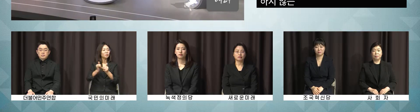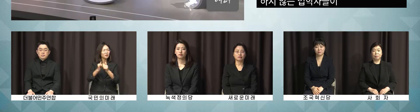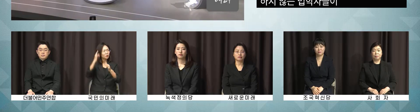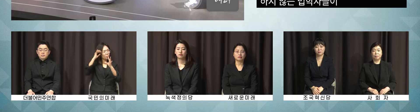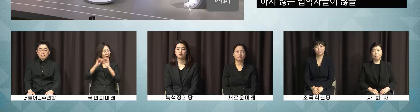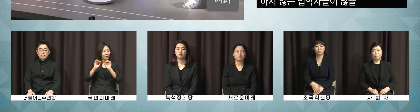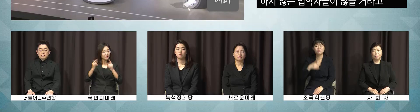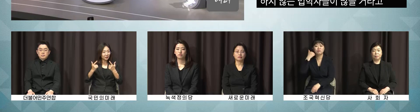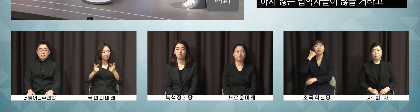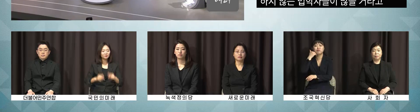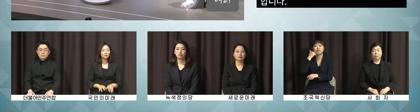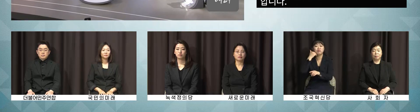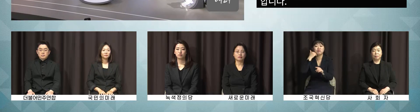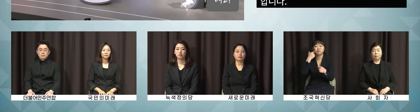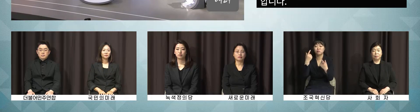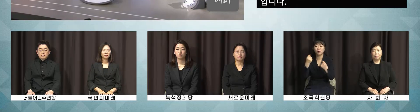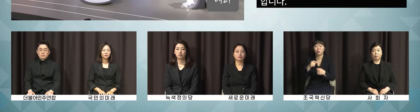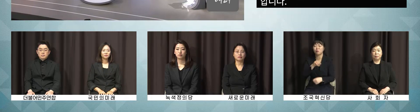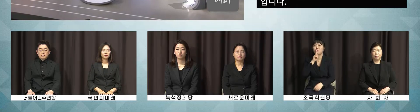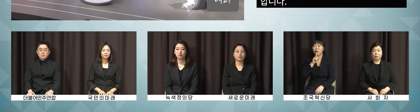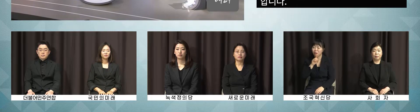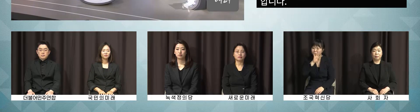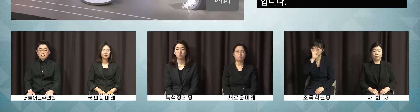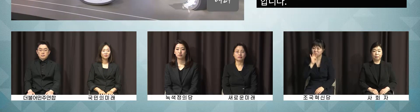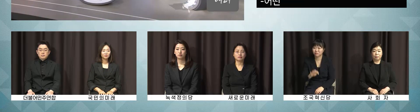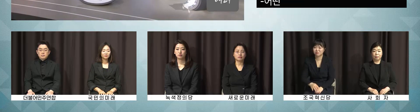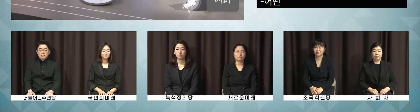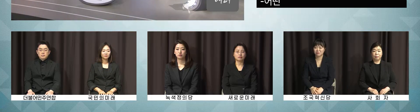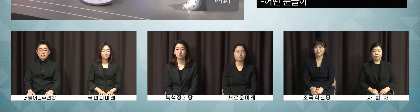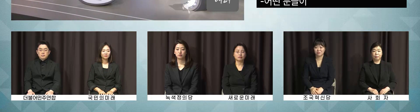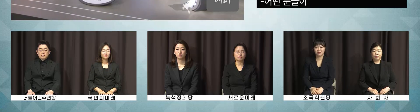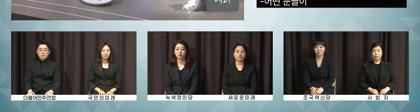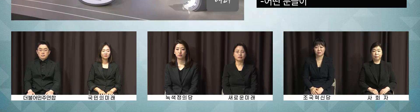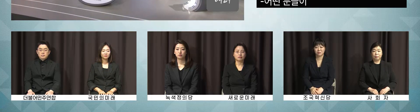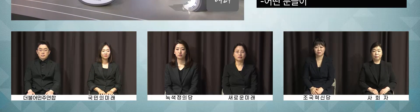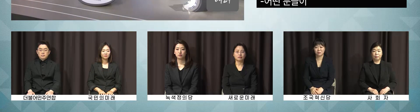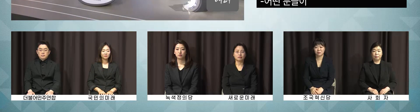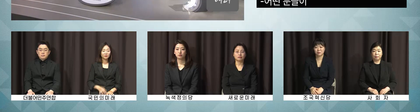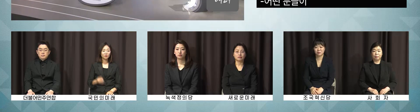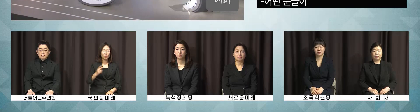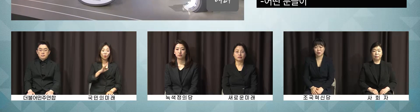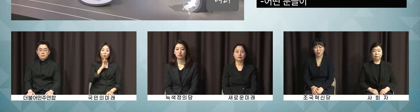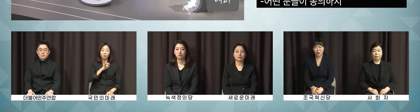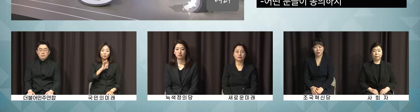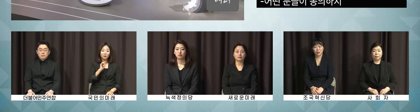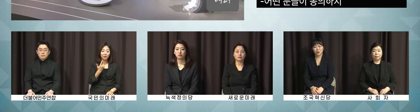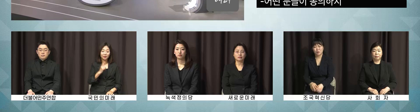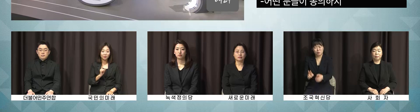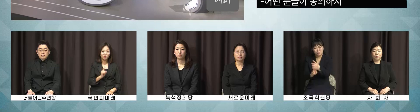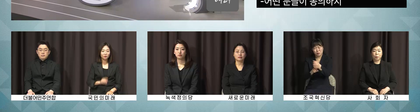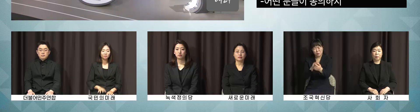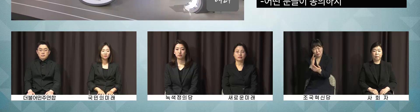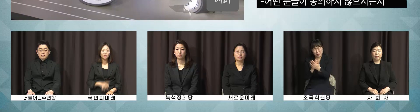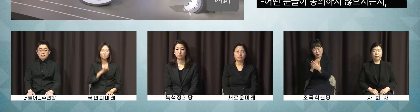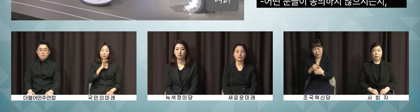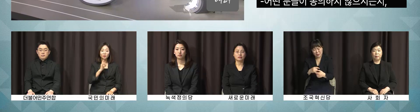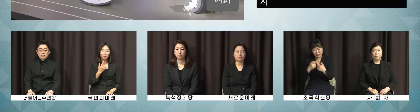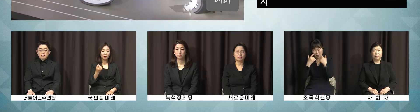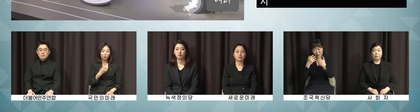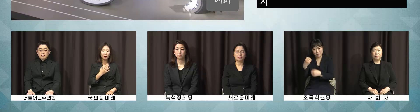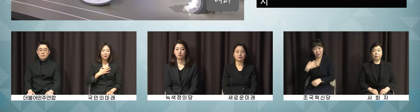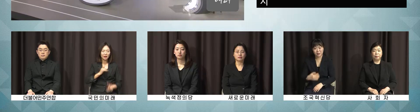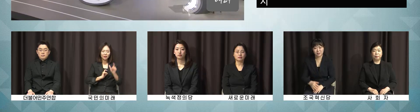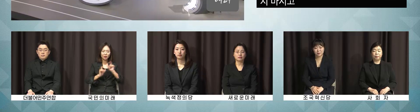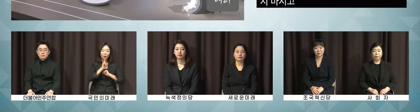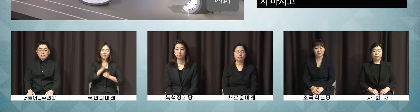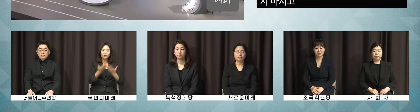알고 분들이 있습니다. 그렇게 동의하지 그렇게 않으신지 말씀 일단 정리를 하겠고요. 익명에 뿐만 숨지 아니라 마시고 정확하게 말씀을 해주시면 네, 뿐만 좋겠습니다. 아니라 제가 하나